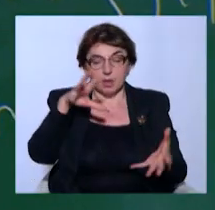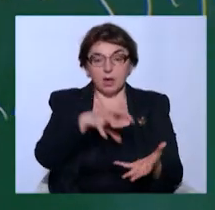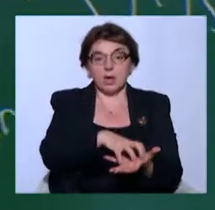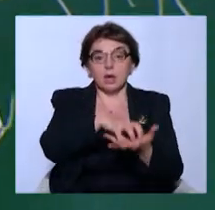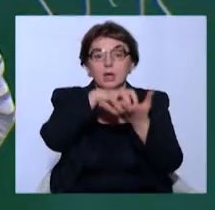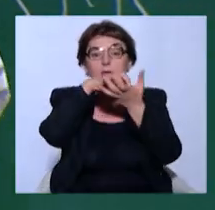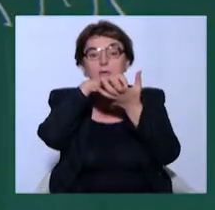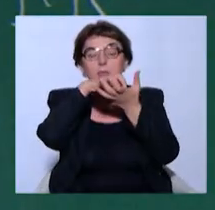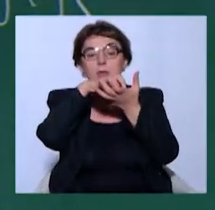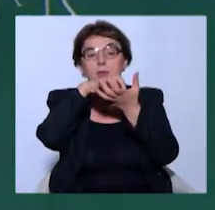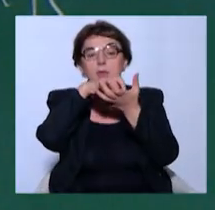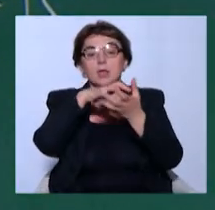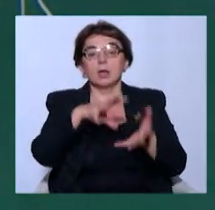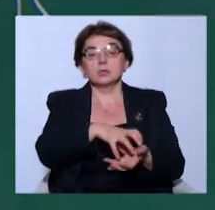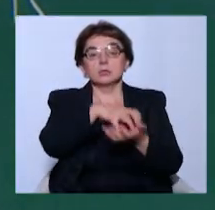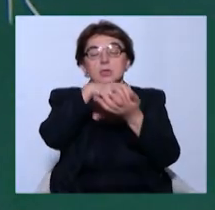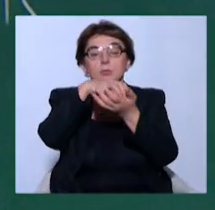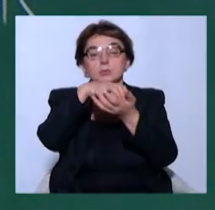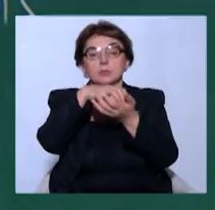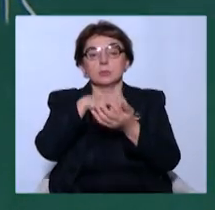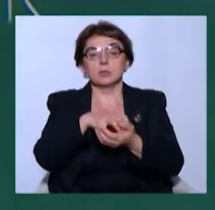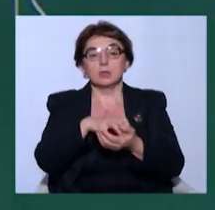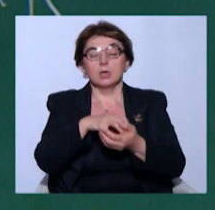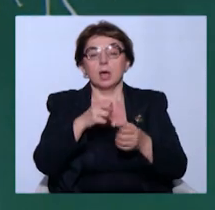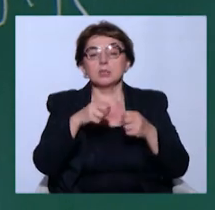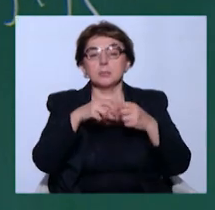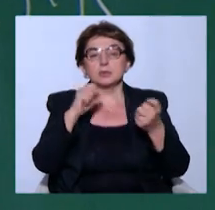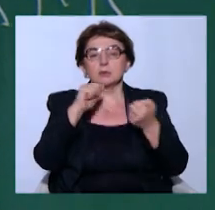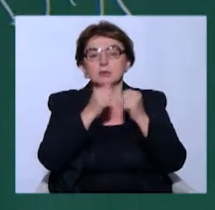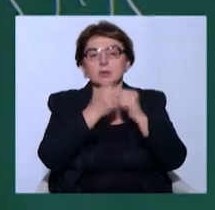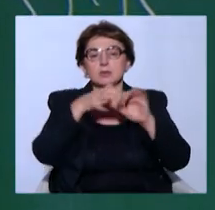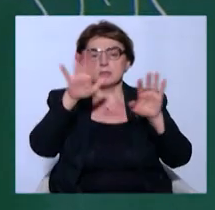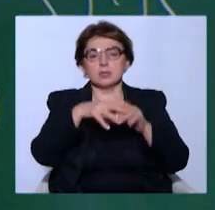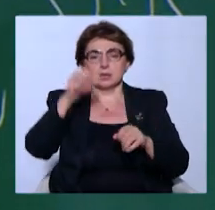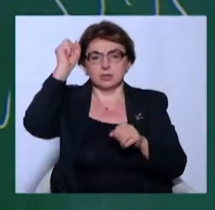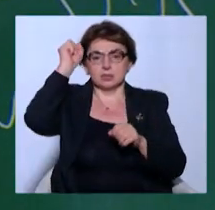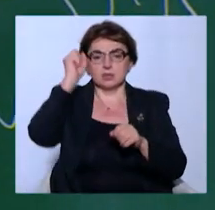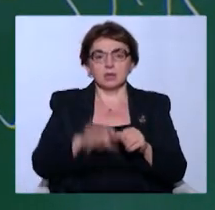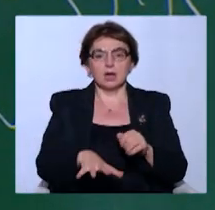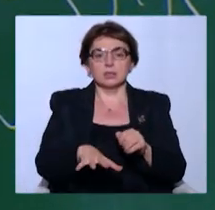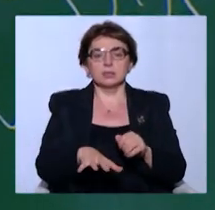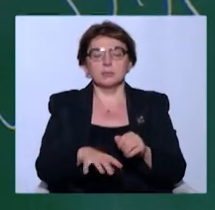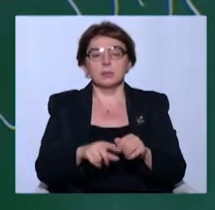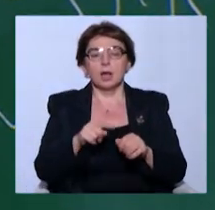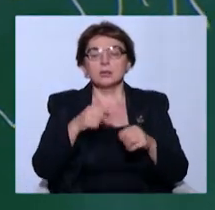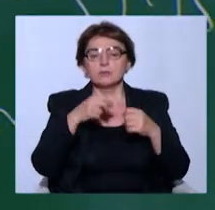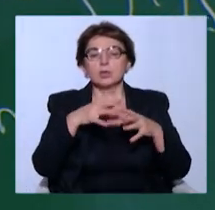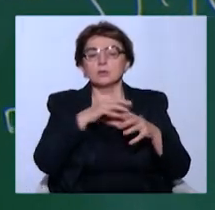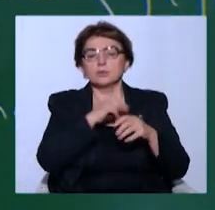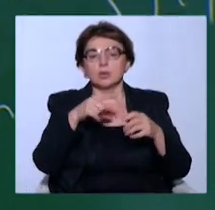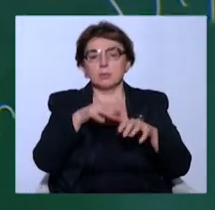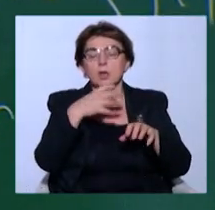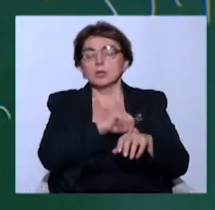იღებენ, აქვთ ზევით და კლდეზე ან ქვიან ადგილას ანარცხებენ. ამ შემთხვევაში ბაკანის